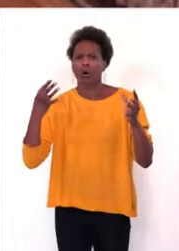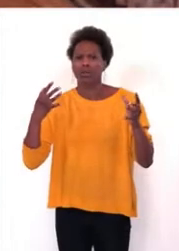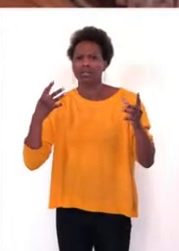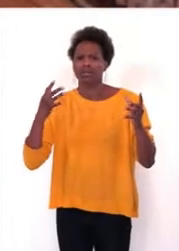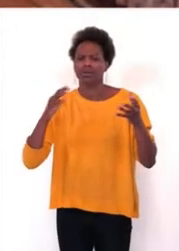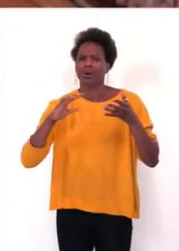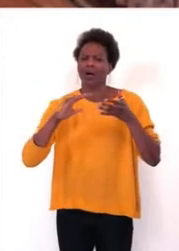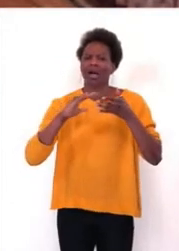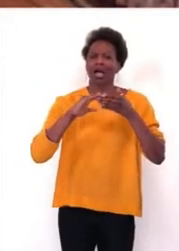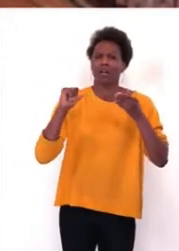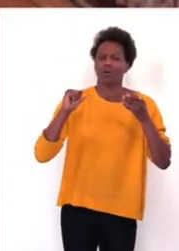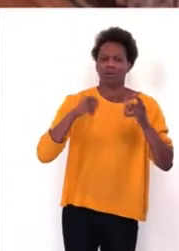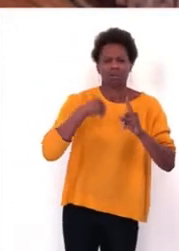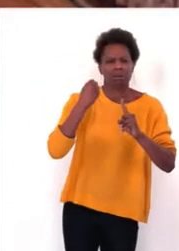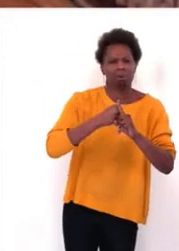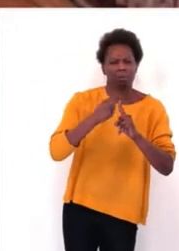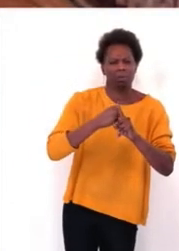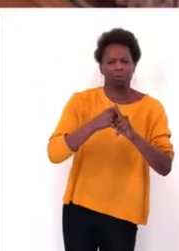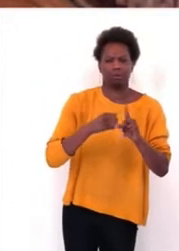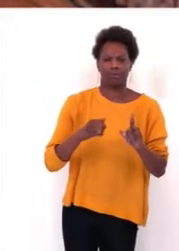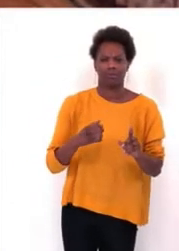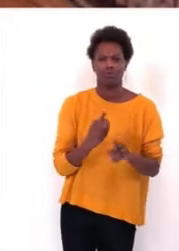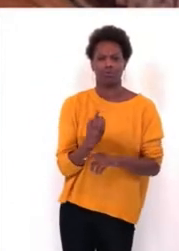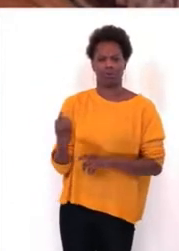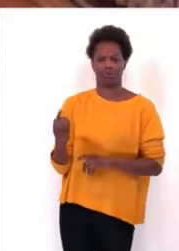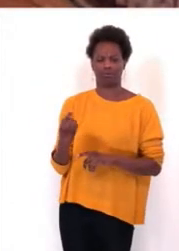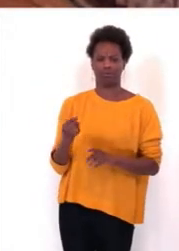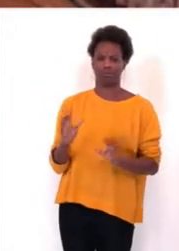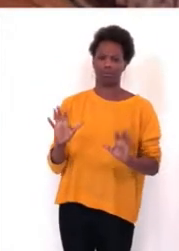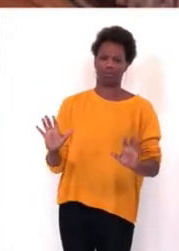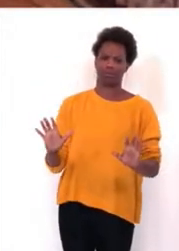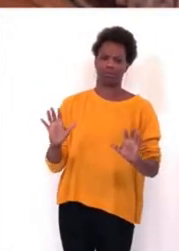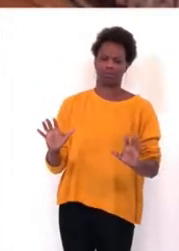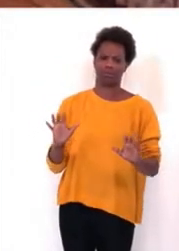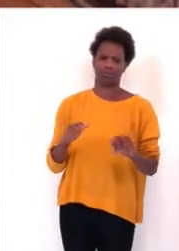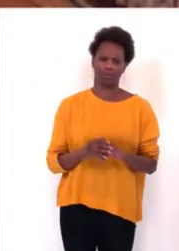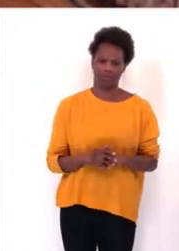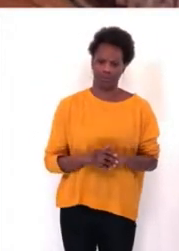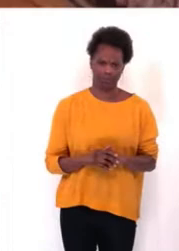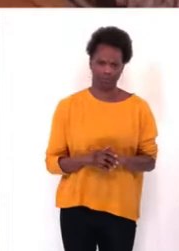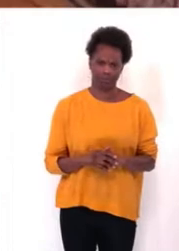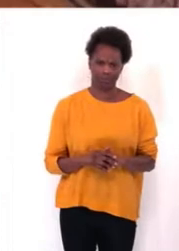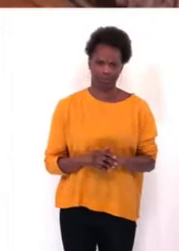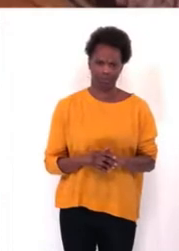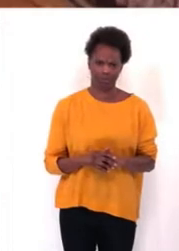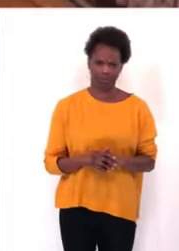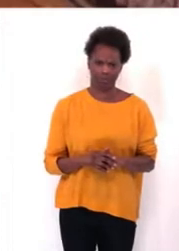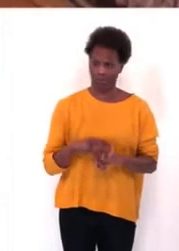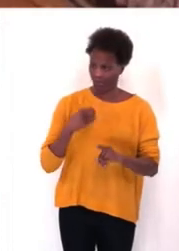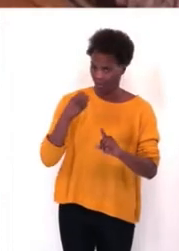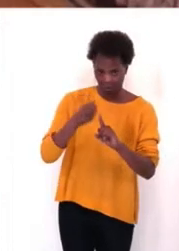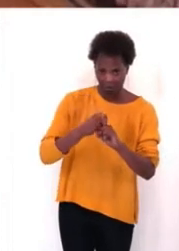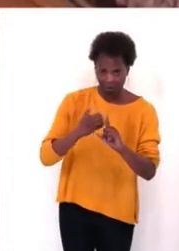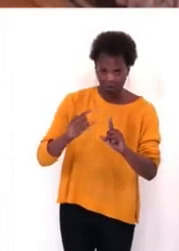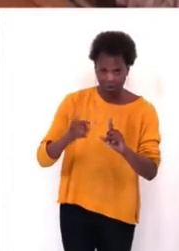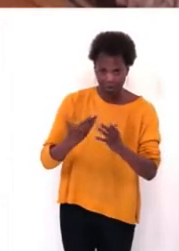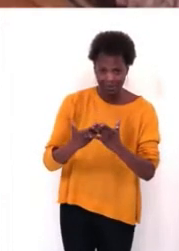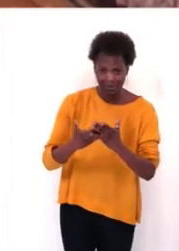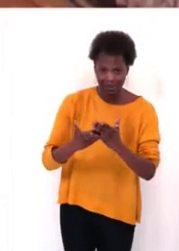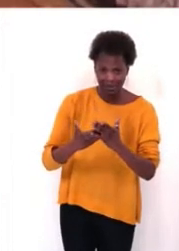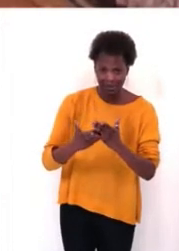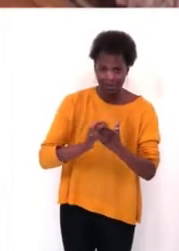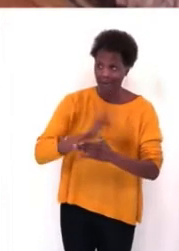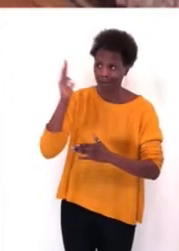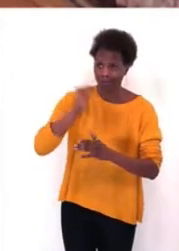obligatoirement climato-sceptiques. J'ai envie de dire, atterrissez. Il y a bien longtemps que ce combat est un combat